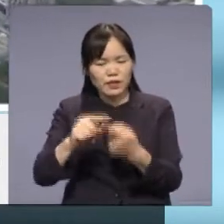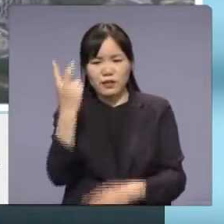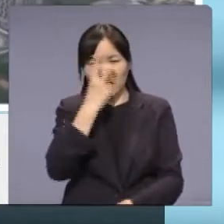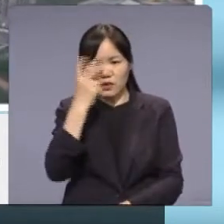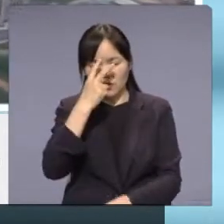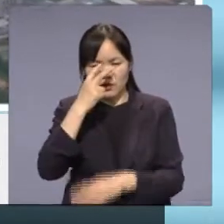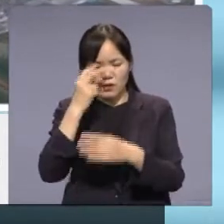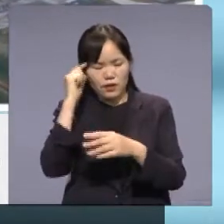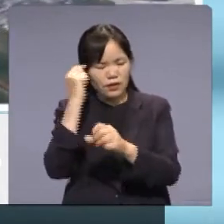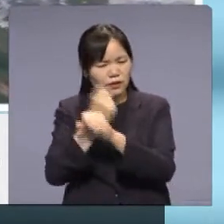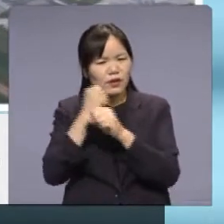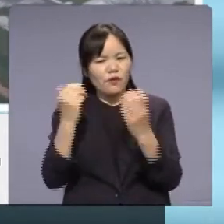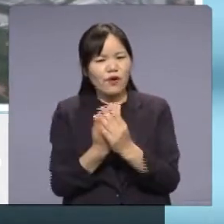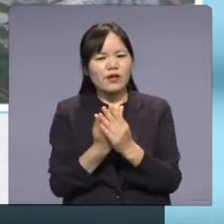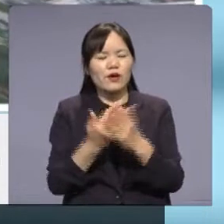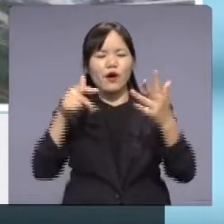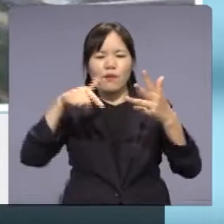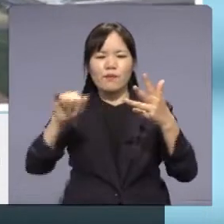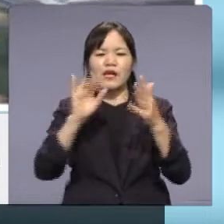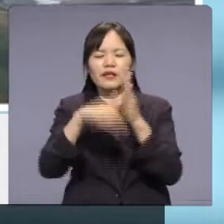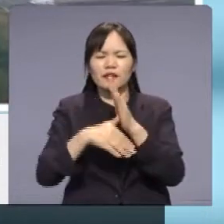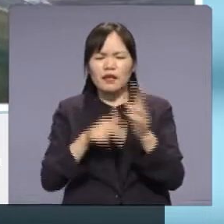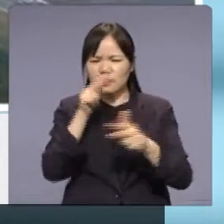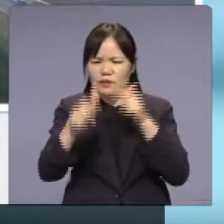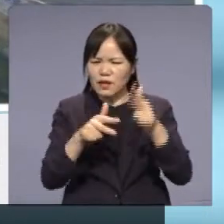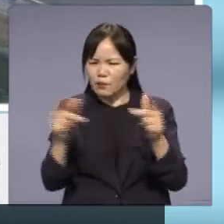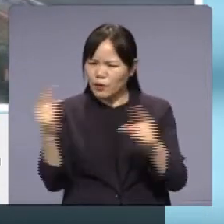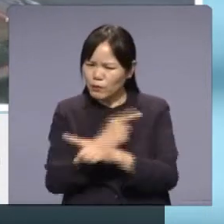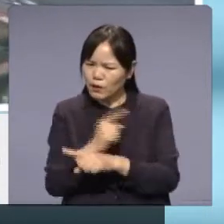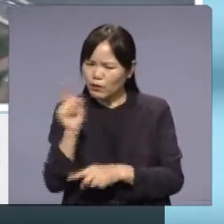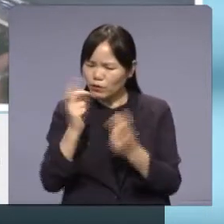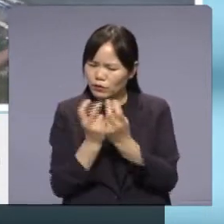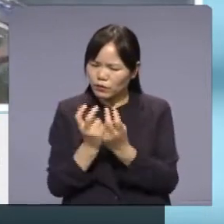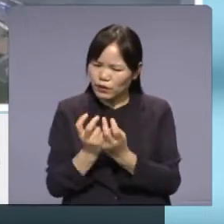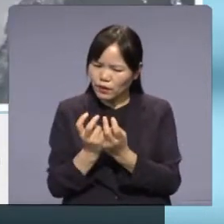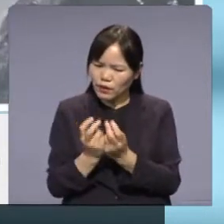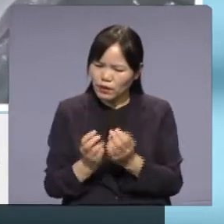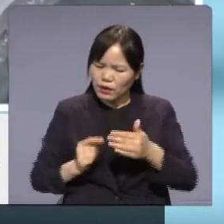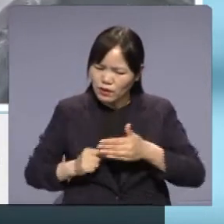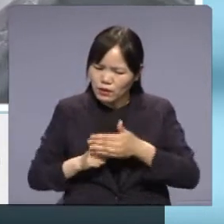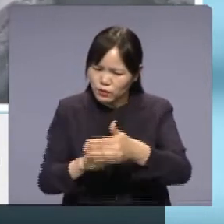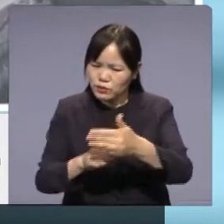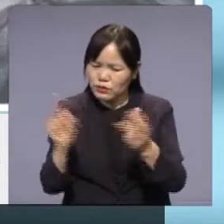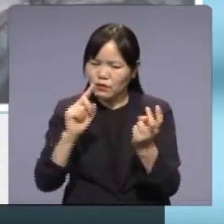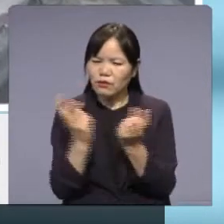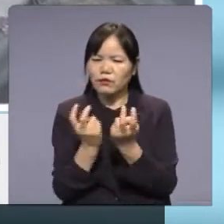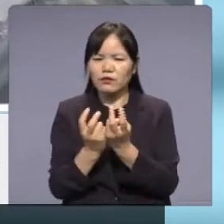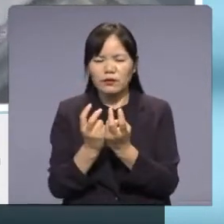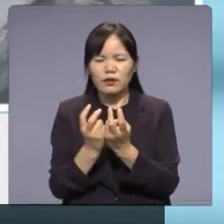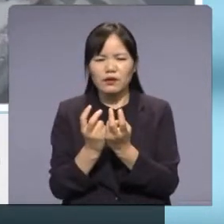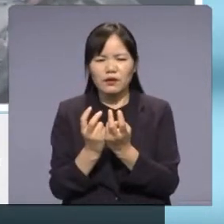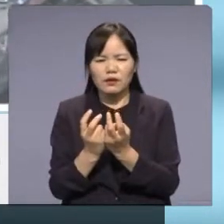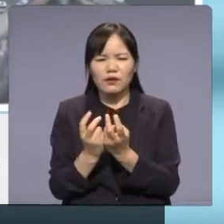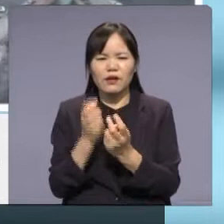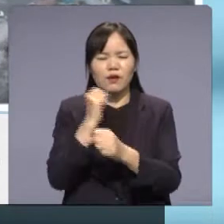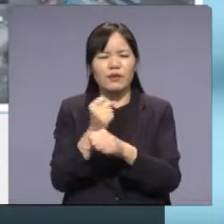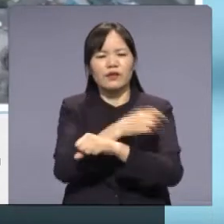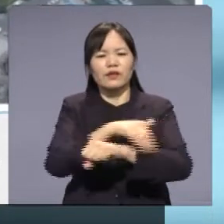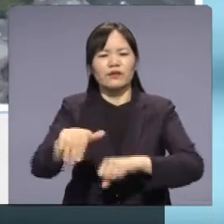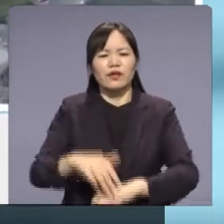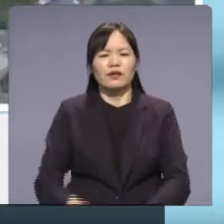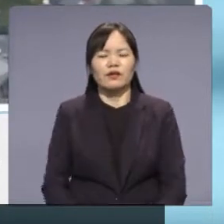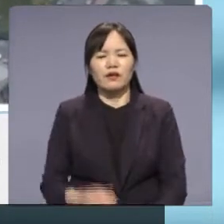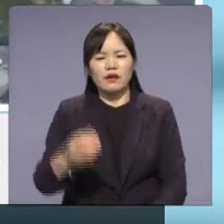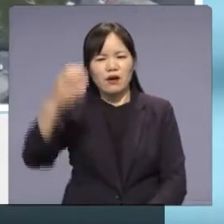상태고 민선 8기가 되면 그걸 어떻게 사업화하고 더 구체화해 갈 건가에 대한 생각을 합니다. 특히 영종 월미 해상